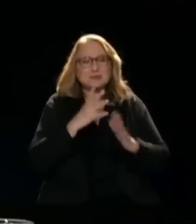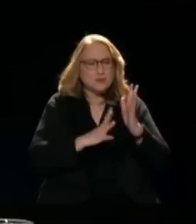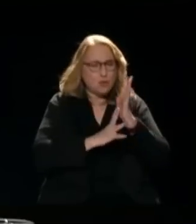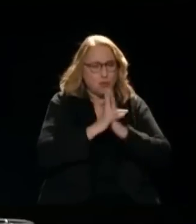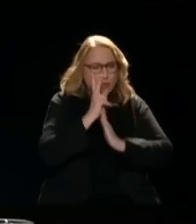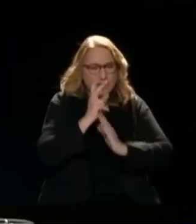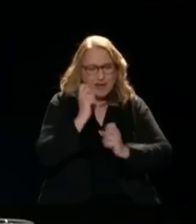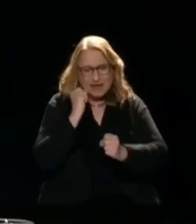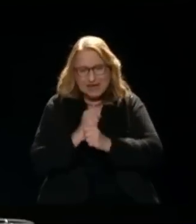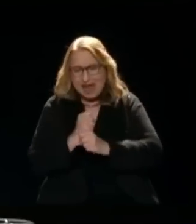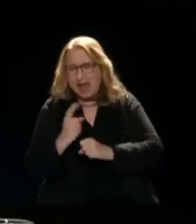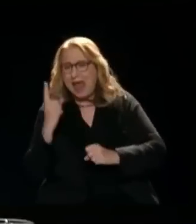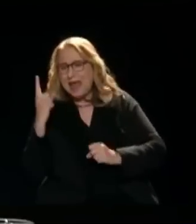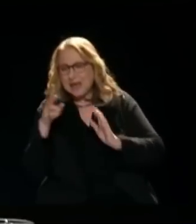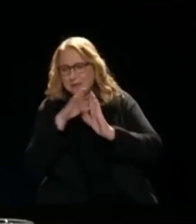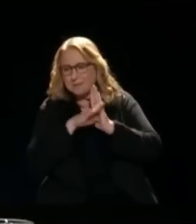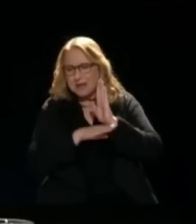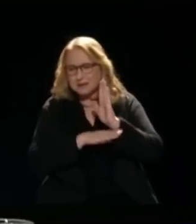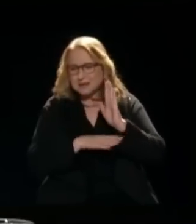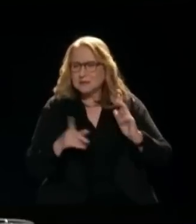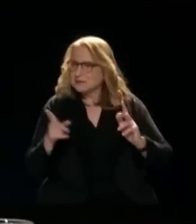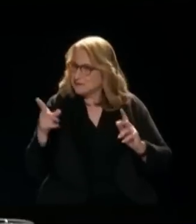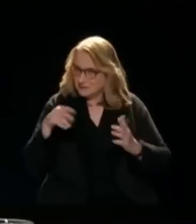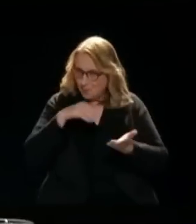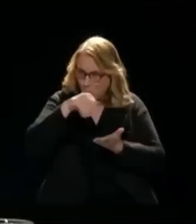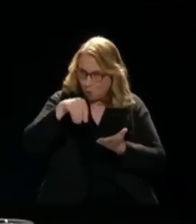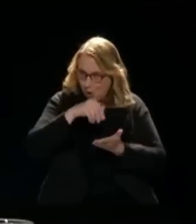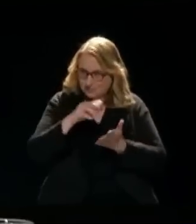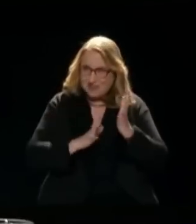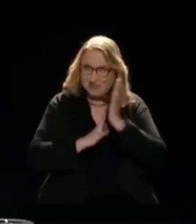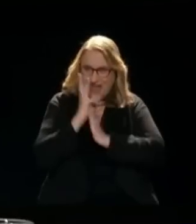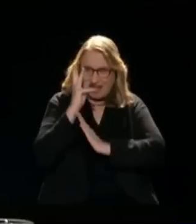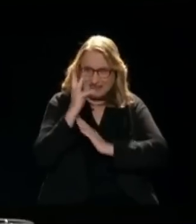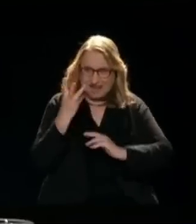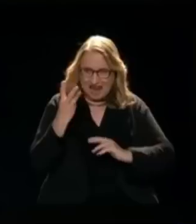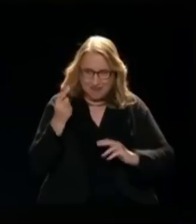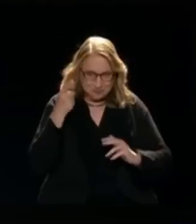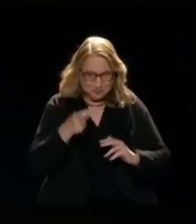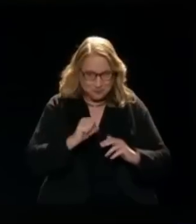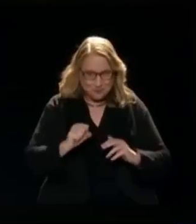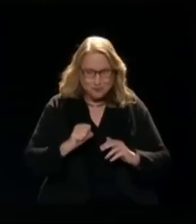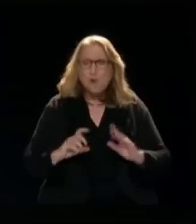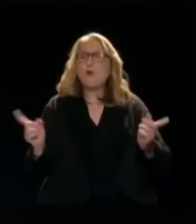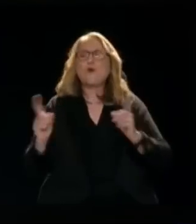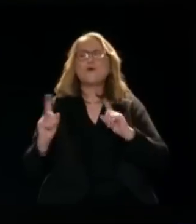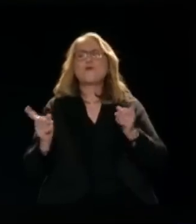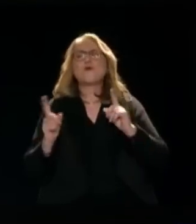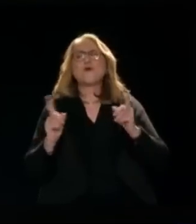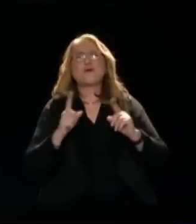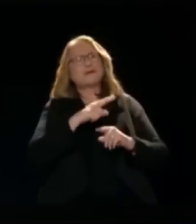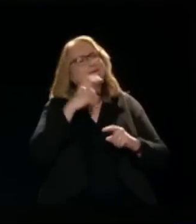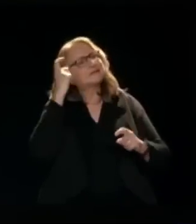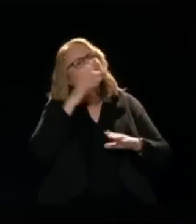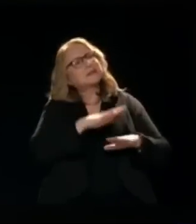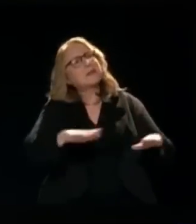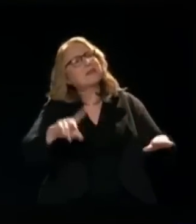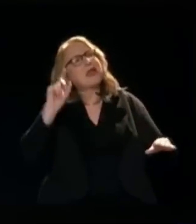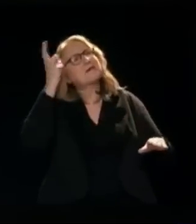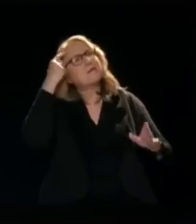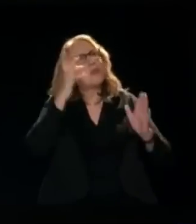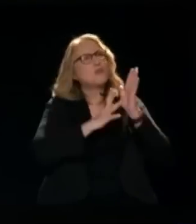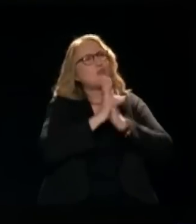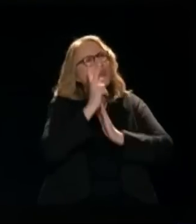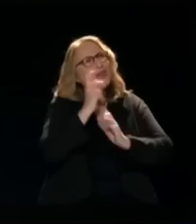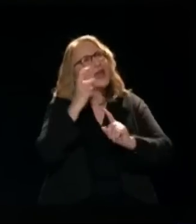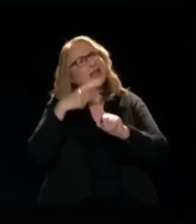Όχι, απλά το σκέφτηκαν τα παιδιά που το φτιάξανε. Στην ουσία είναι τα 12 μέτρα. Απεγκλωβισμός της Ελλάδας από το καθεστώς μονομερών κυρώσεων των Βρυξελών και